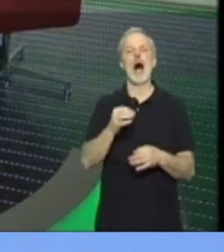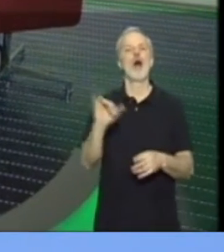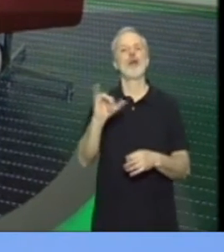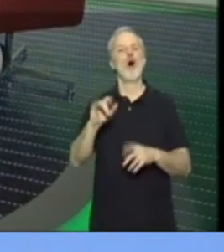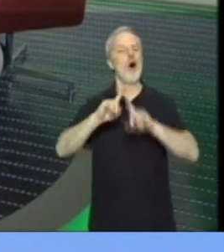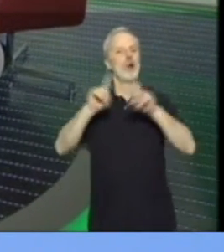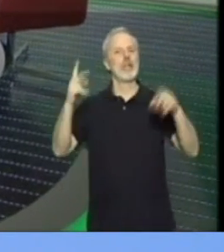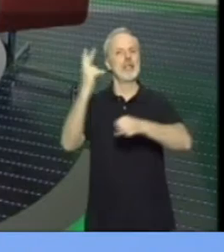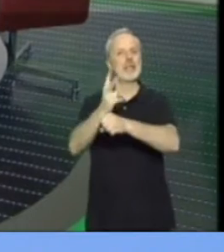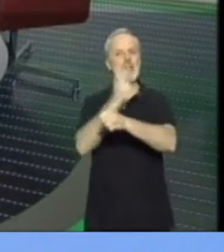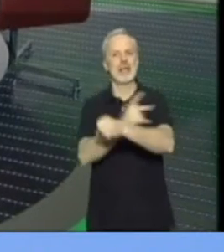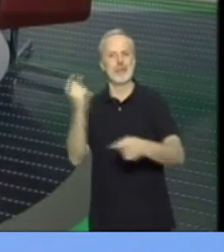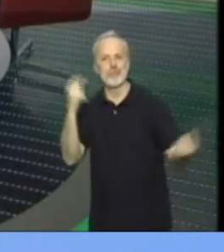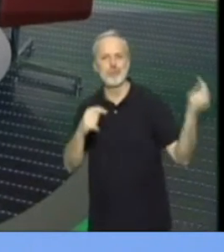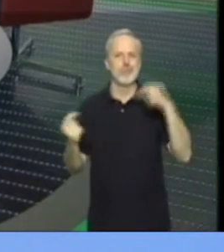týmu z jakých zemí?